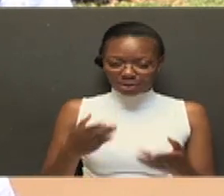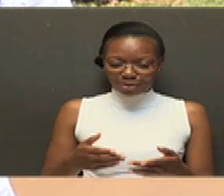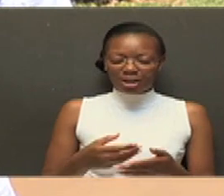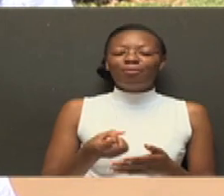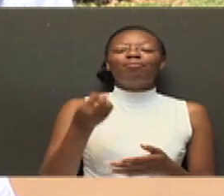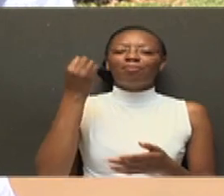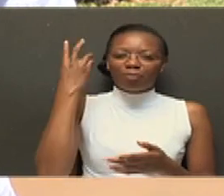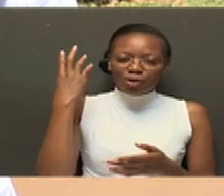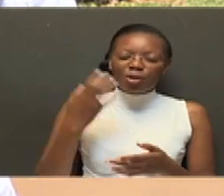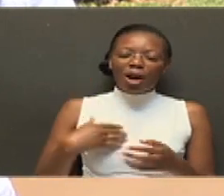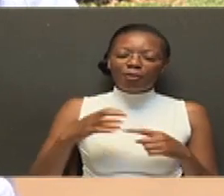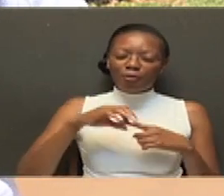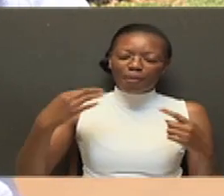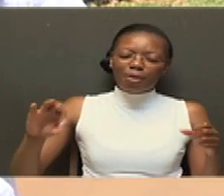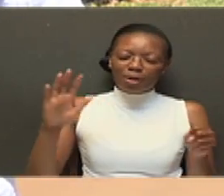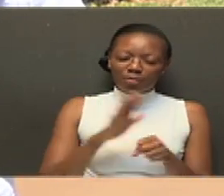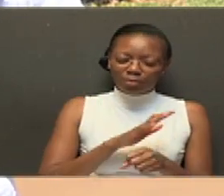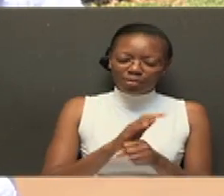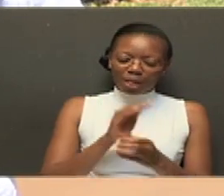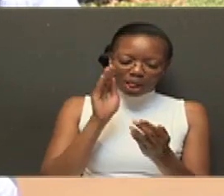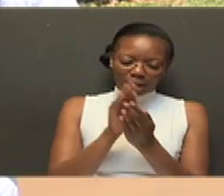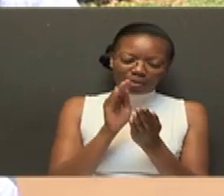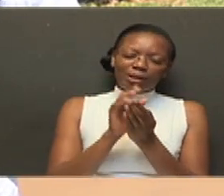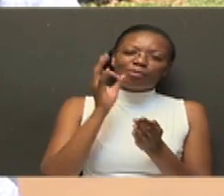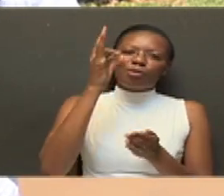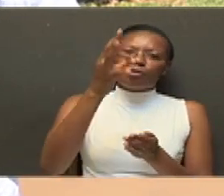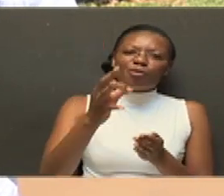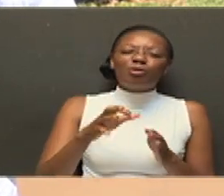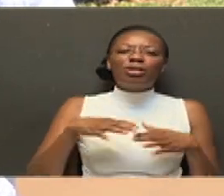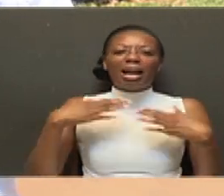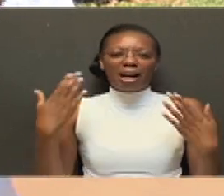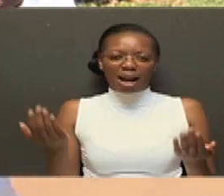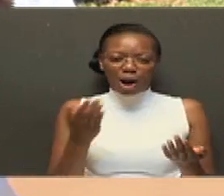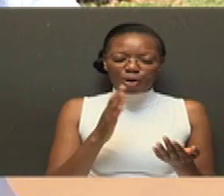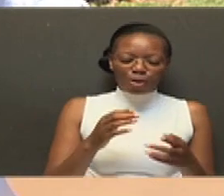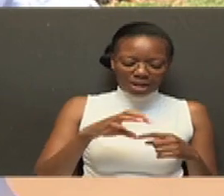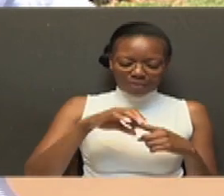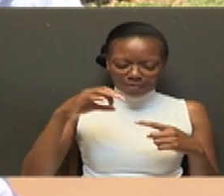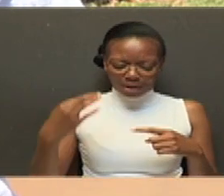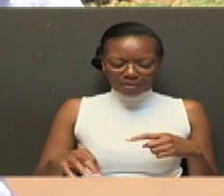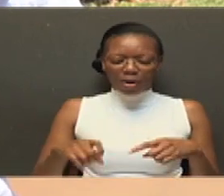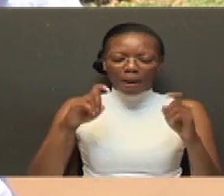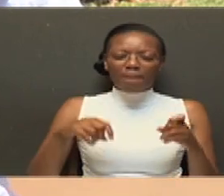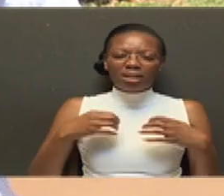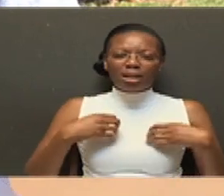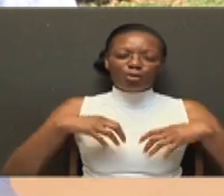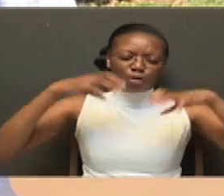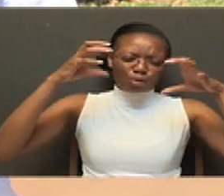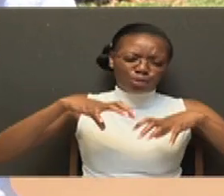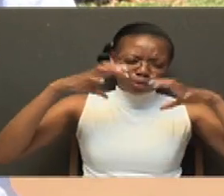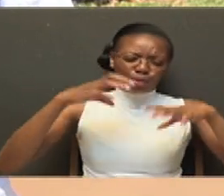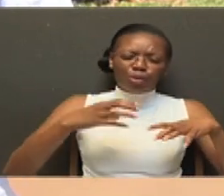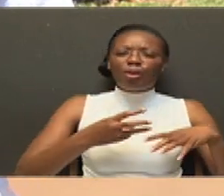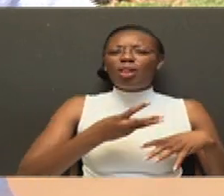kuhifadhi mchicha wako kwa ajili ya matumizi ya baadaye. Mchicha huu tunaoangazia hauhitaji mvua tele ndipo ukue, na wala